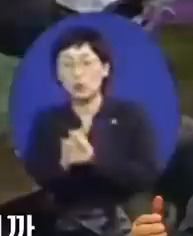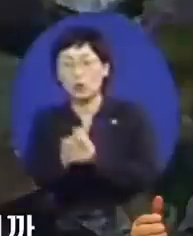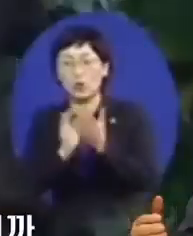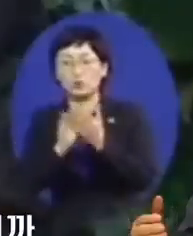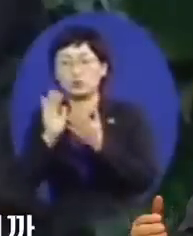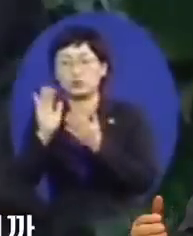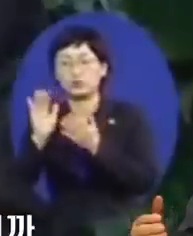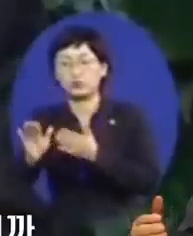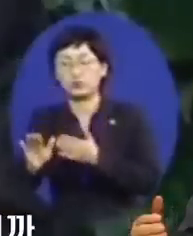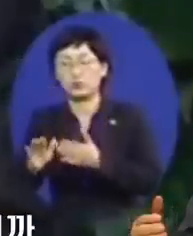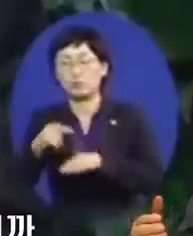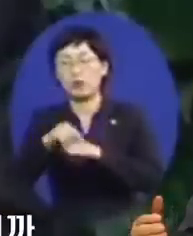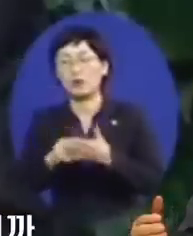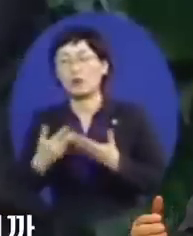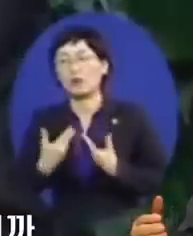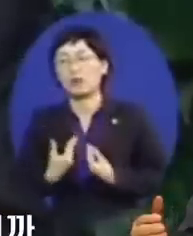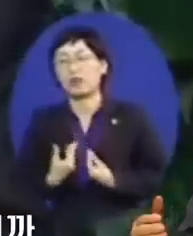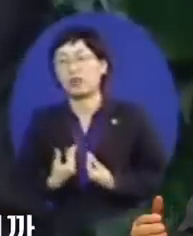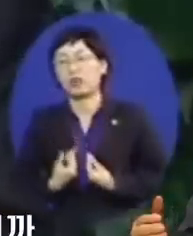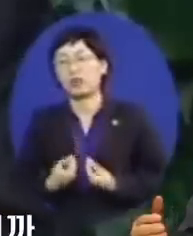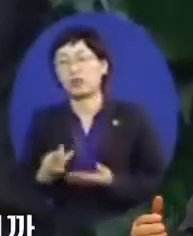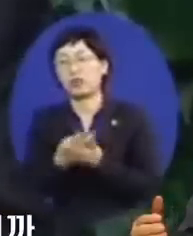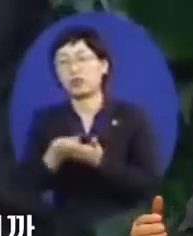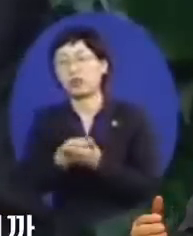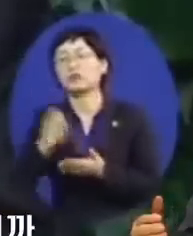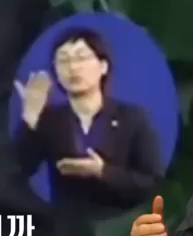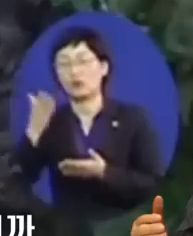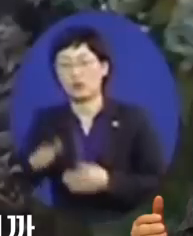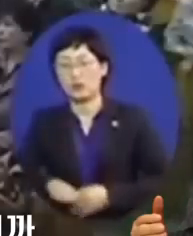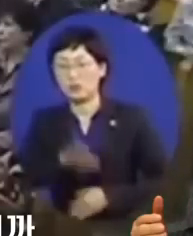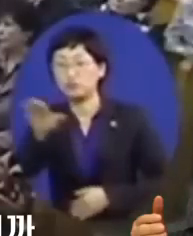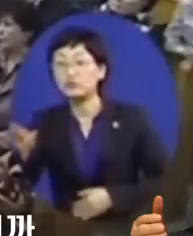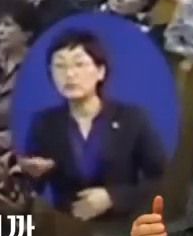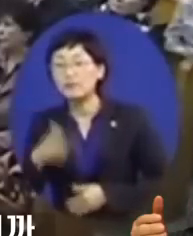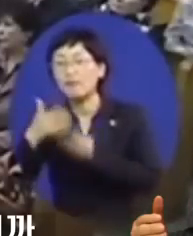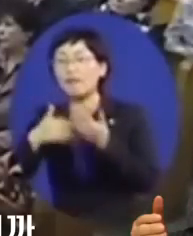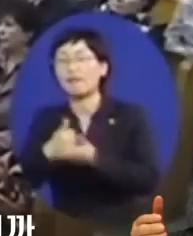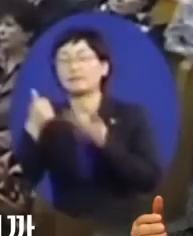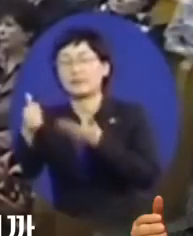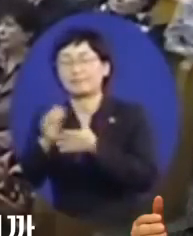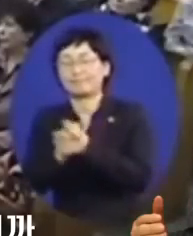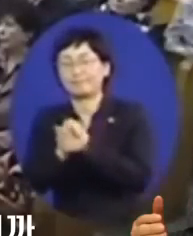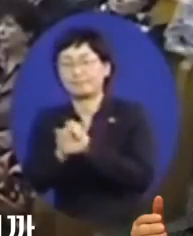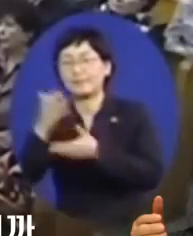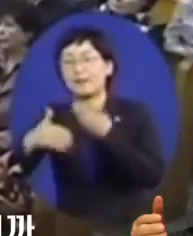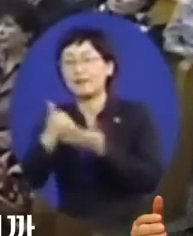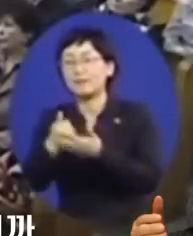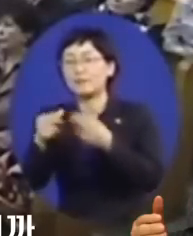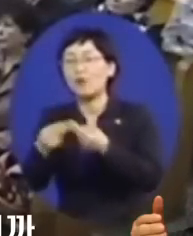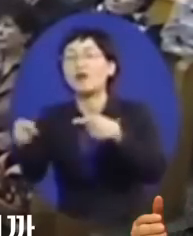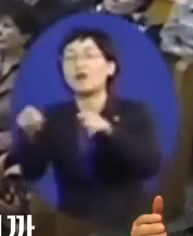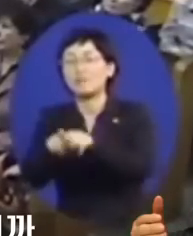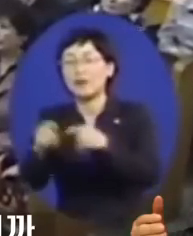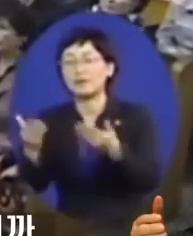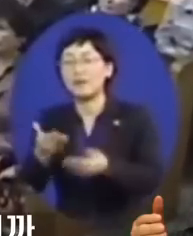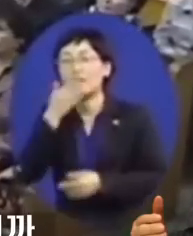않다가 낙심하고 발버둥을 치는 것입니다. 우리는 하나님께 기다려서 하나님과 함께 일할 수가 있는